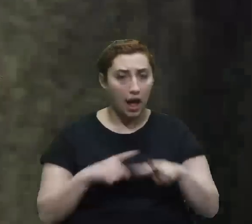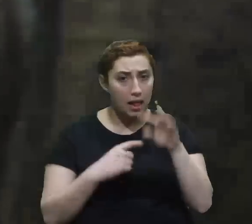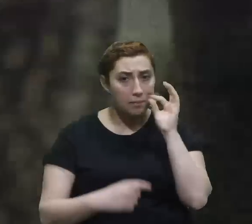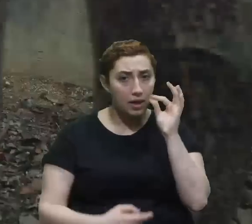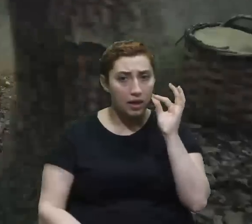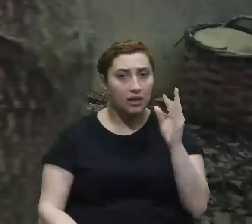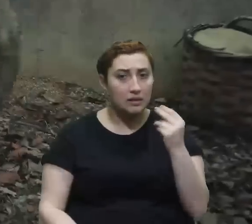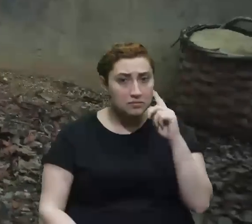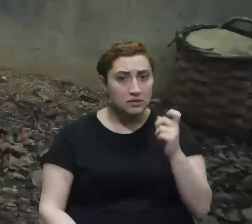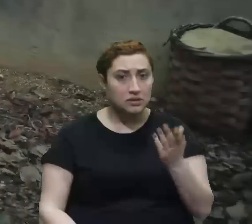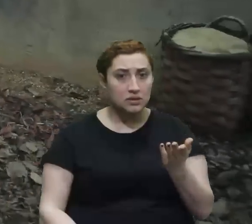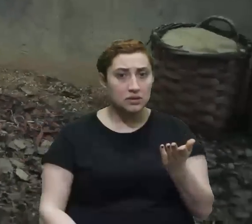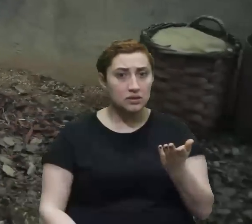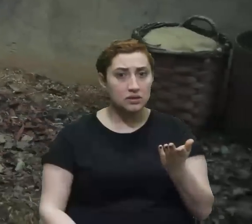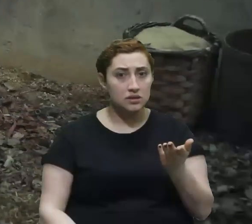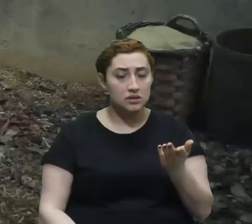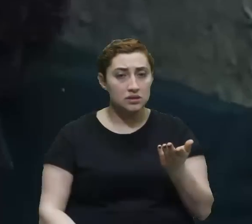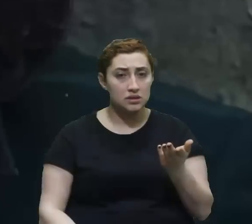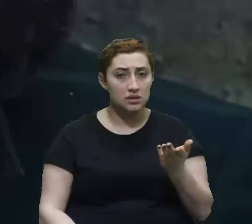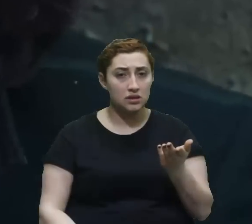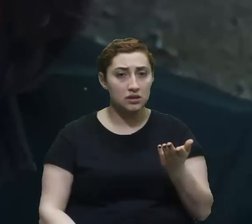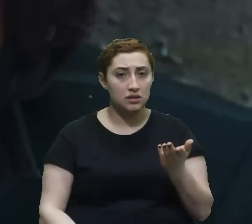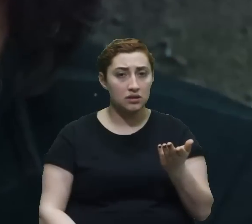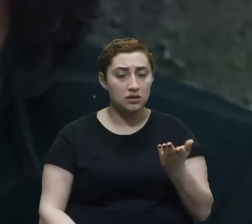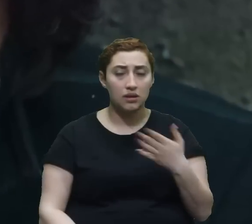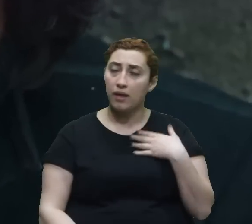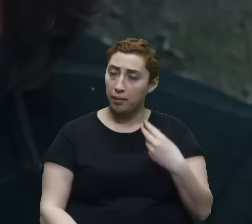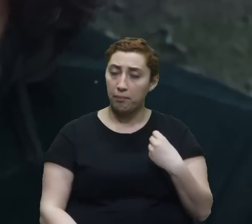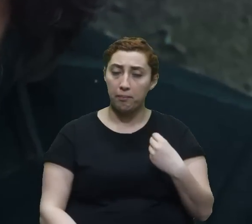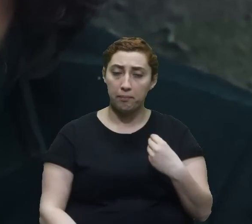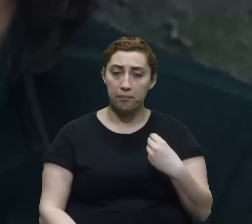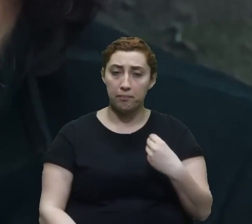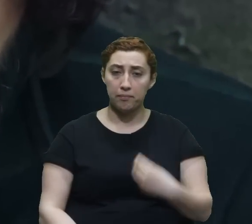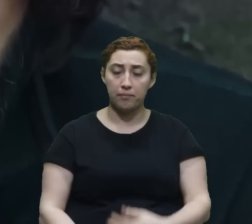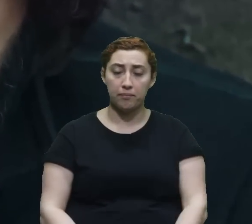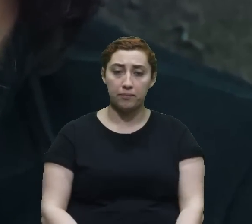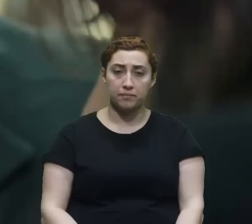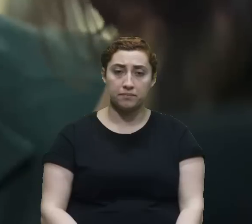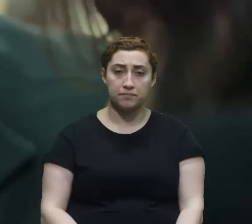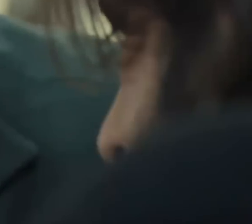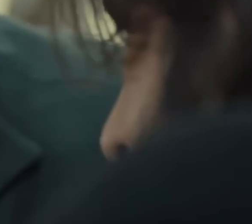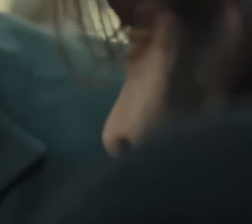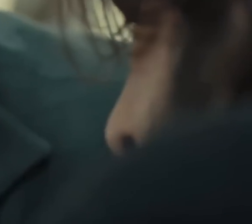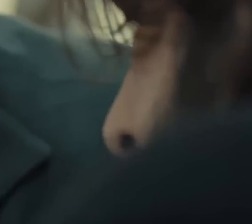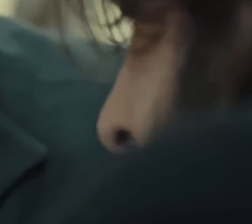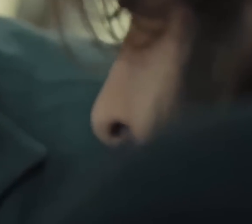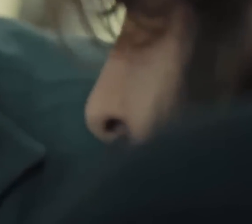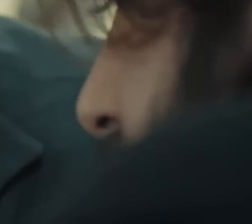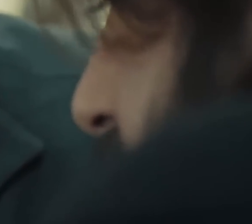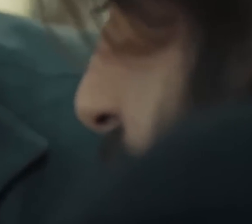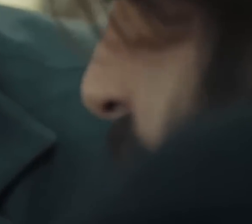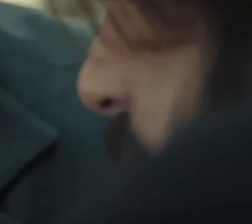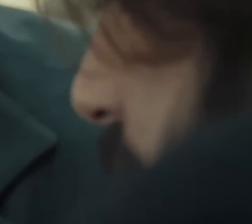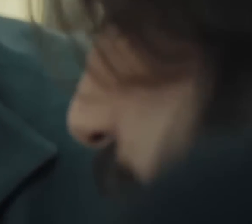Ali Bey. Çömeldi. İyi misiniz? İyiyim. Ethem üzgün ifadesiyle Ali'nin